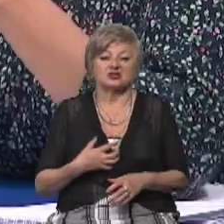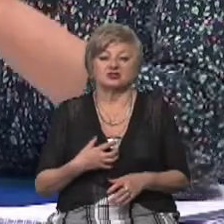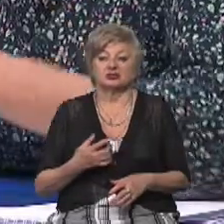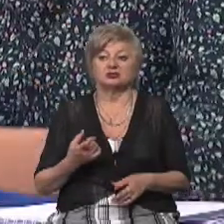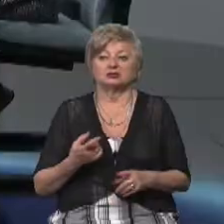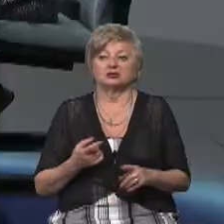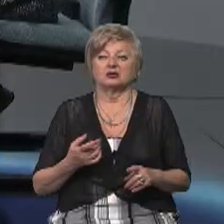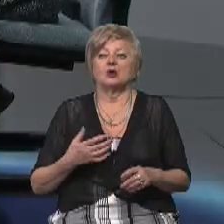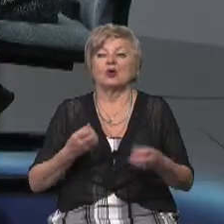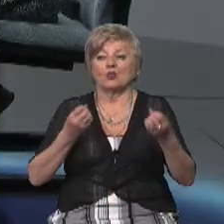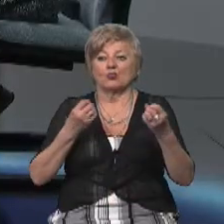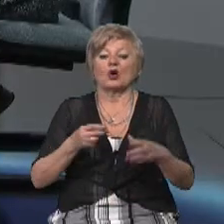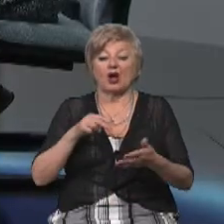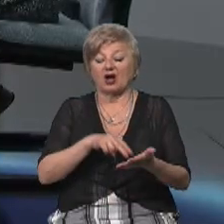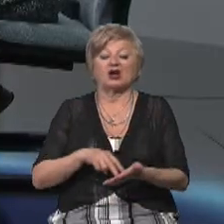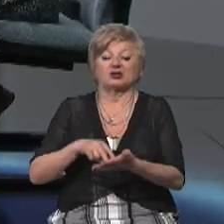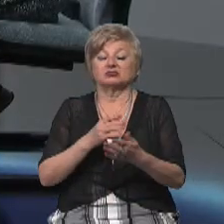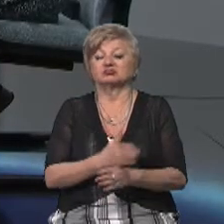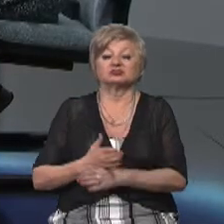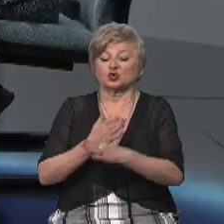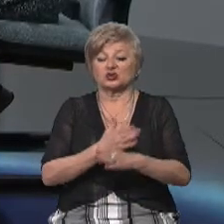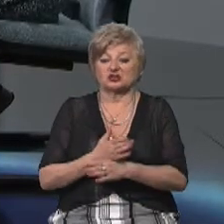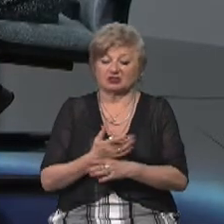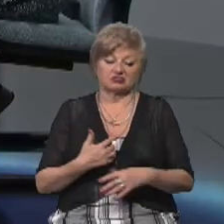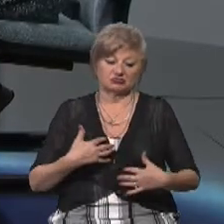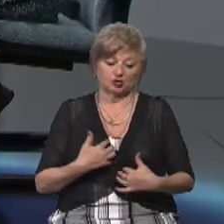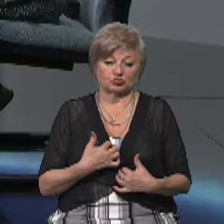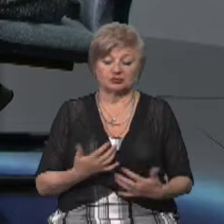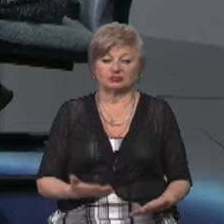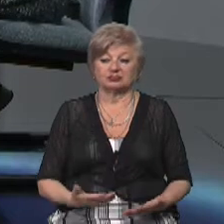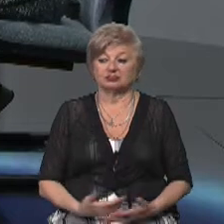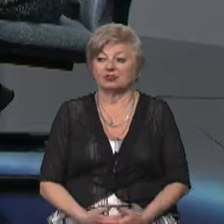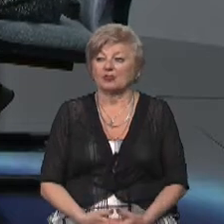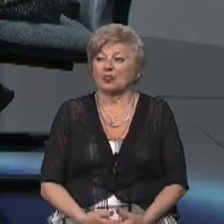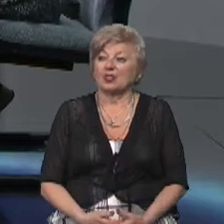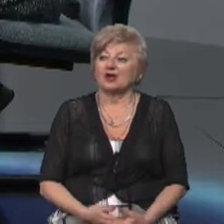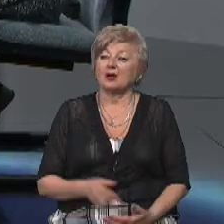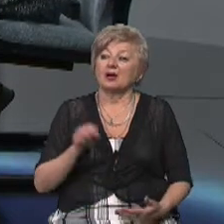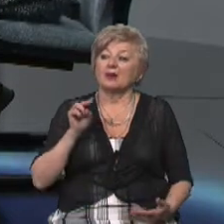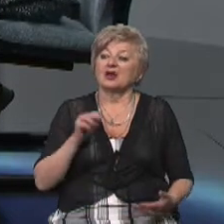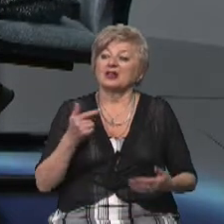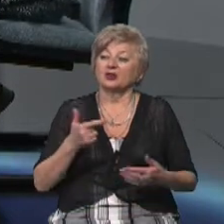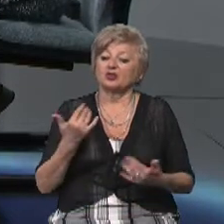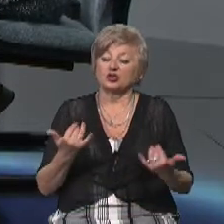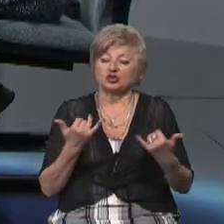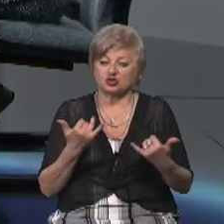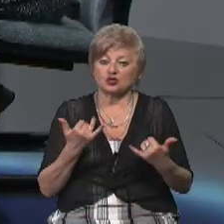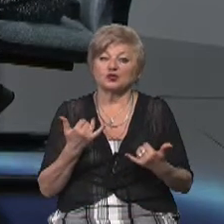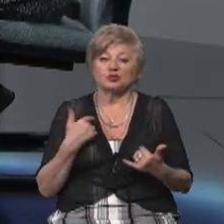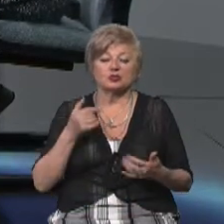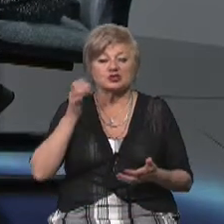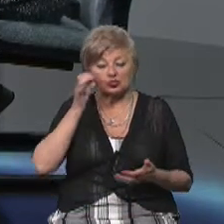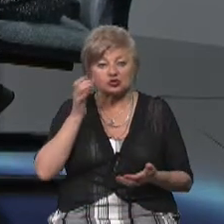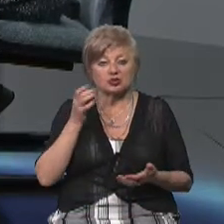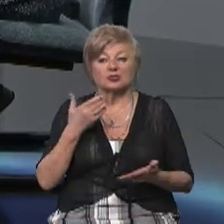ну, простаєває, і це дуже грустно. Смутно, да. Павло Георгійовичу, те, що ми зараз чуємо,